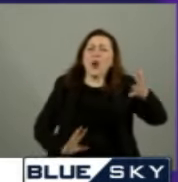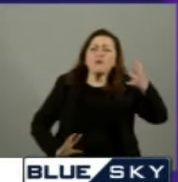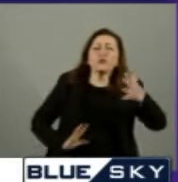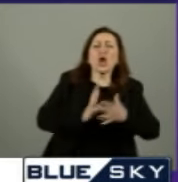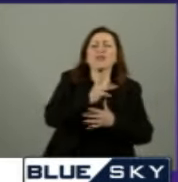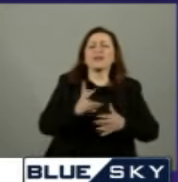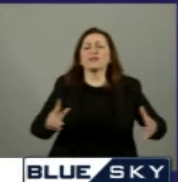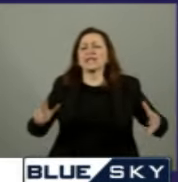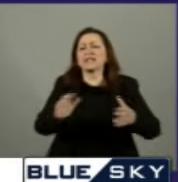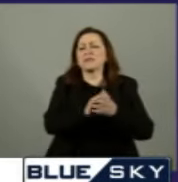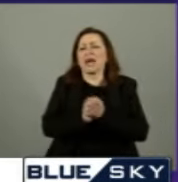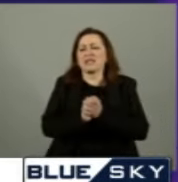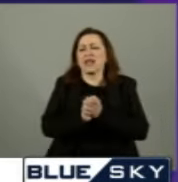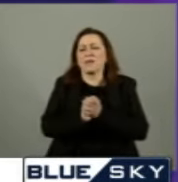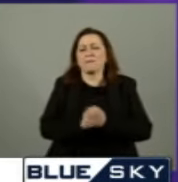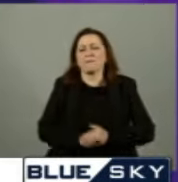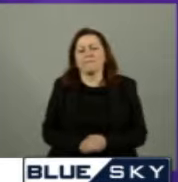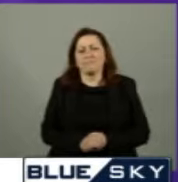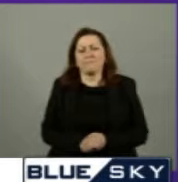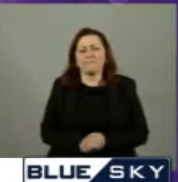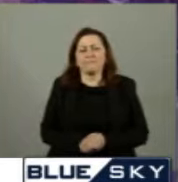προοδευτική συμμαχία.